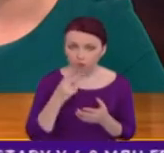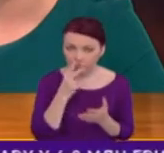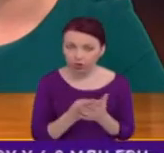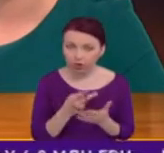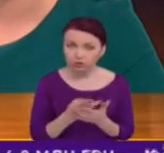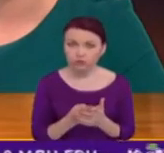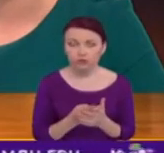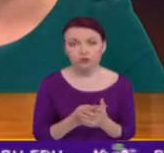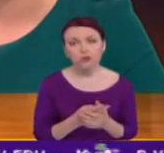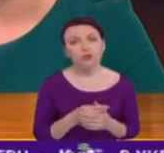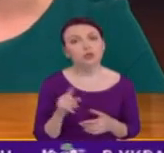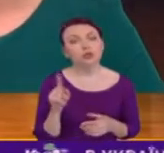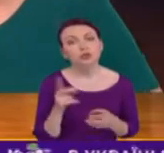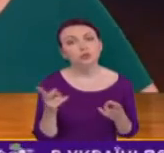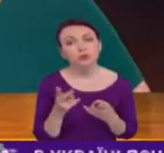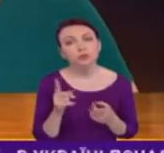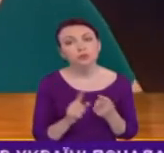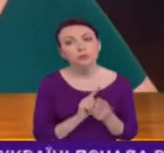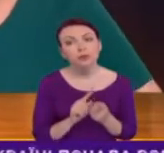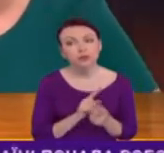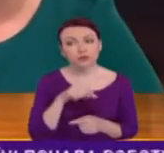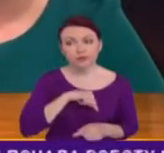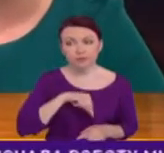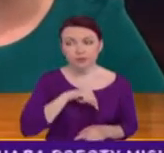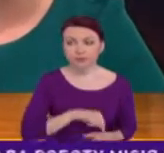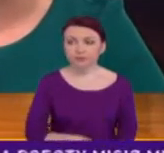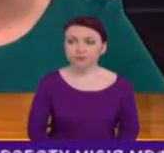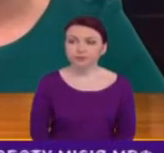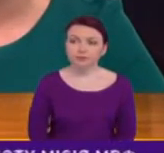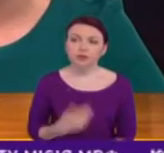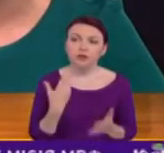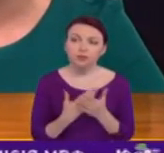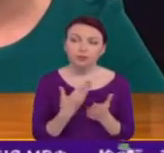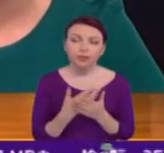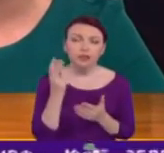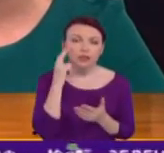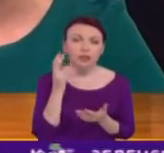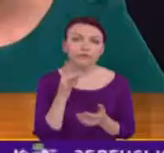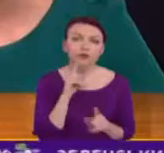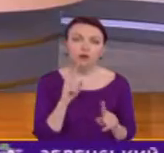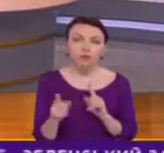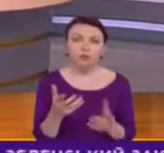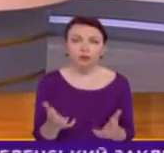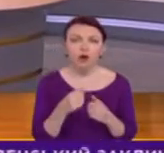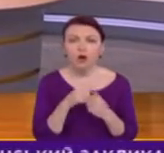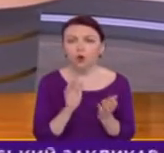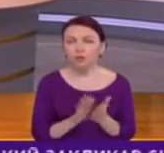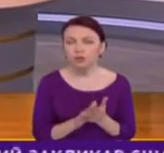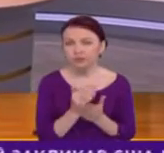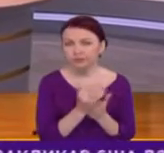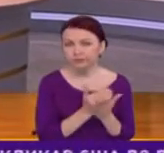показувати, що потрібно міняти в нас всередині. Пане Сергій, от дивіться, Київрада приймає подібний комплекс заходів і